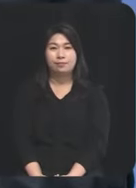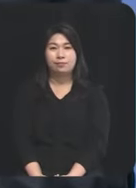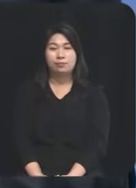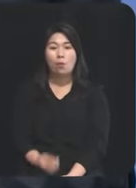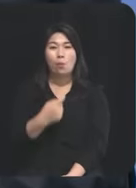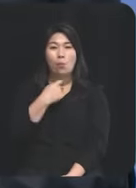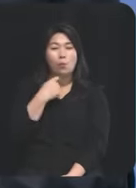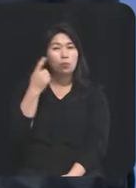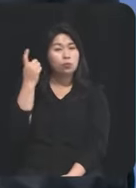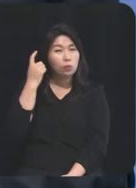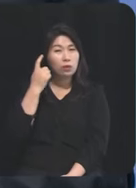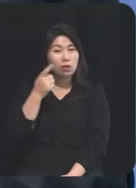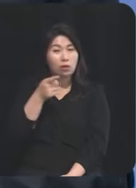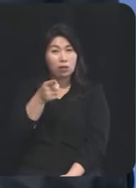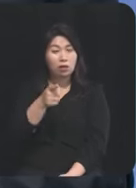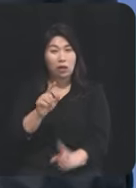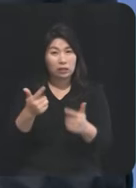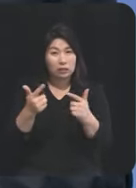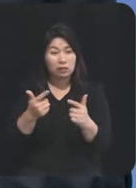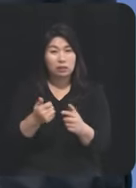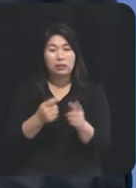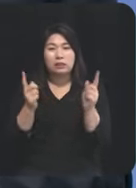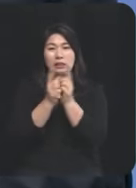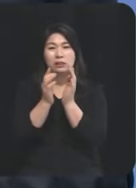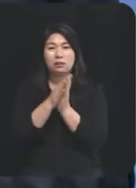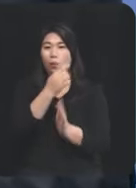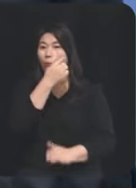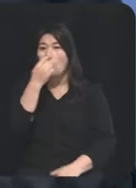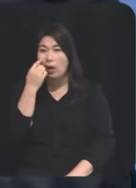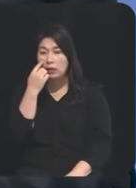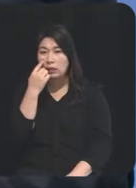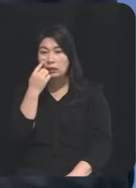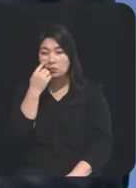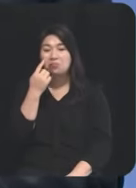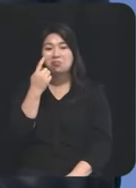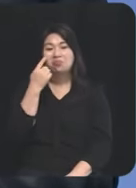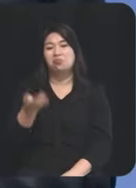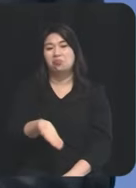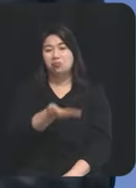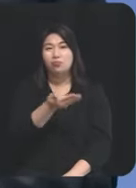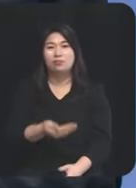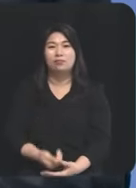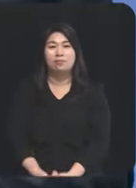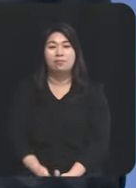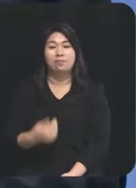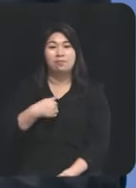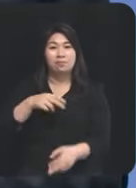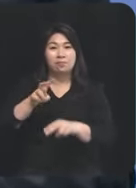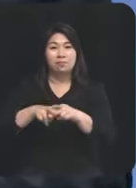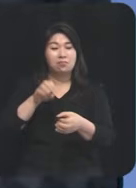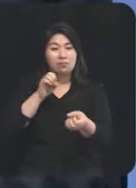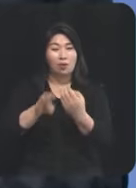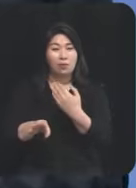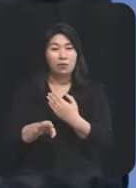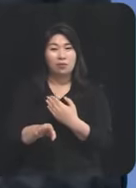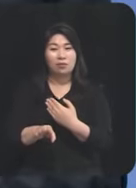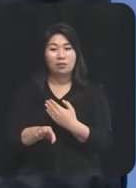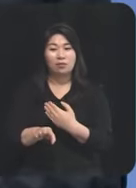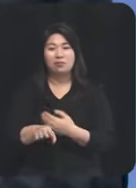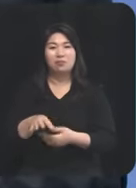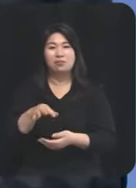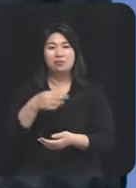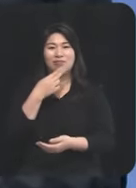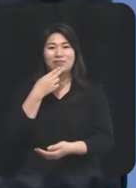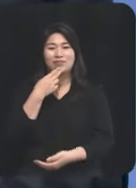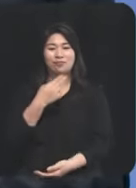목소리가 본인이 아니라는 겁니까? 직접 확인하거나 그거는 이제 한번 확인해 보시고요. 제가 이 자리에서 답변할 가치를 그러니까